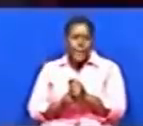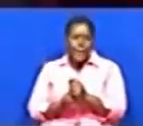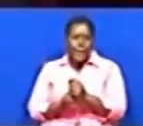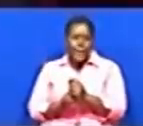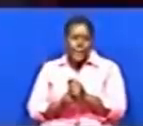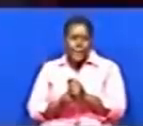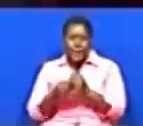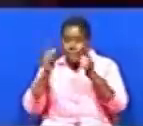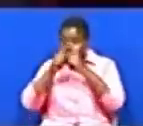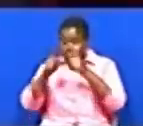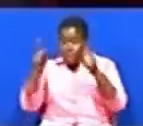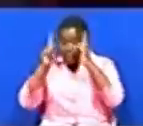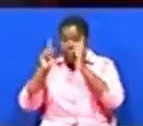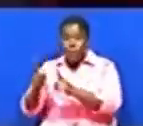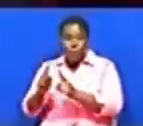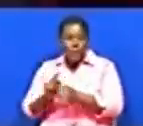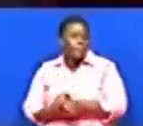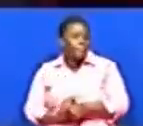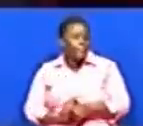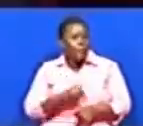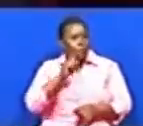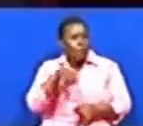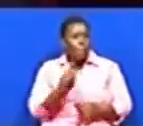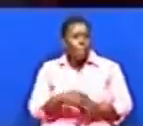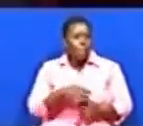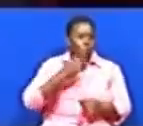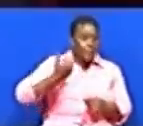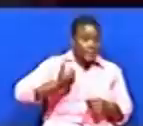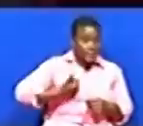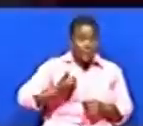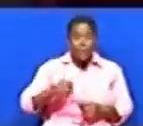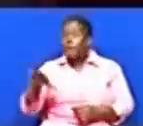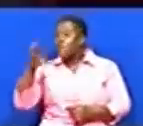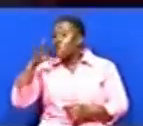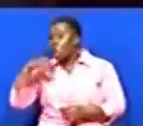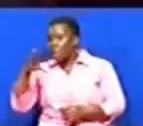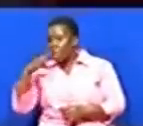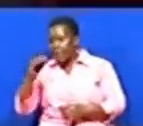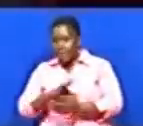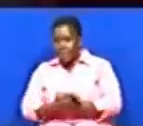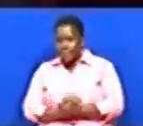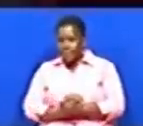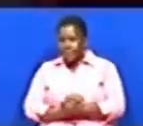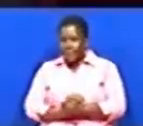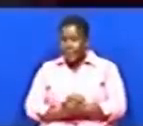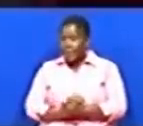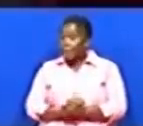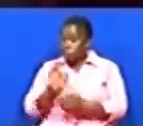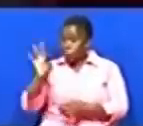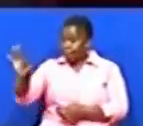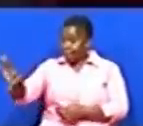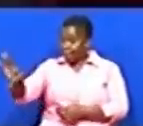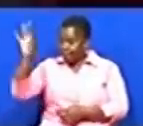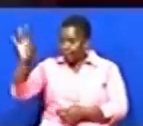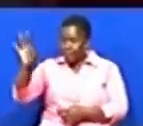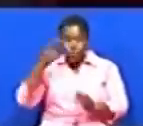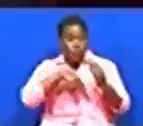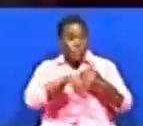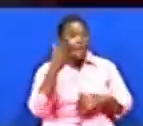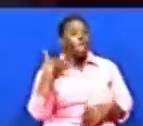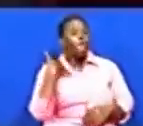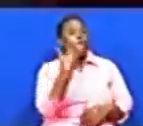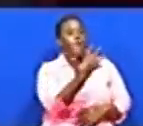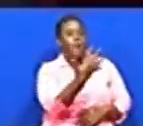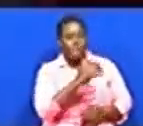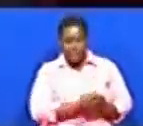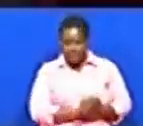nchini. Wakiwamo wasichana 53,829 na wavulana 67,422